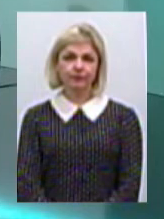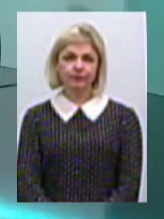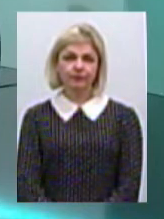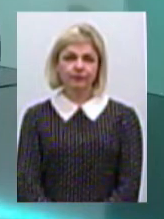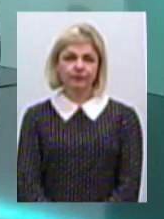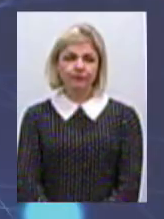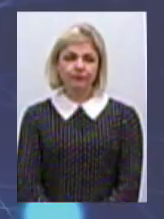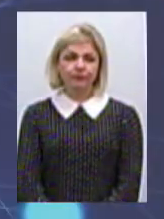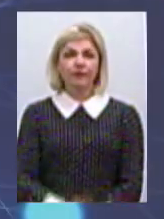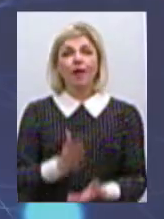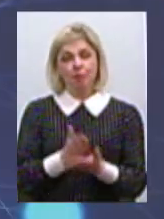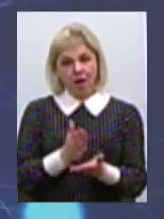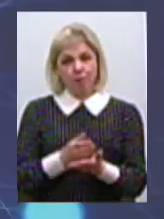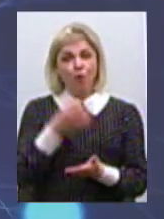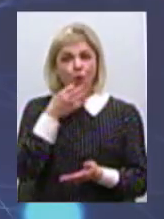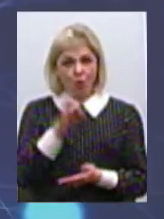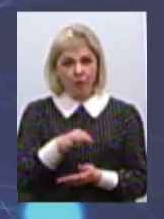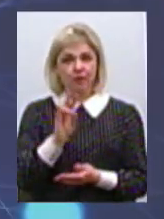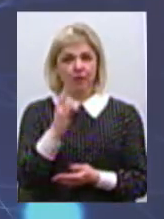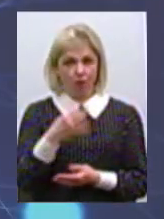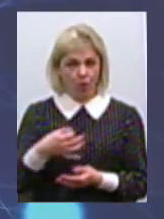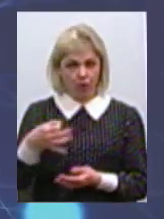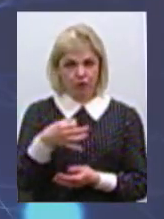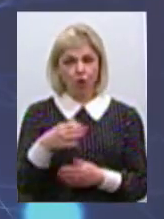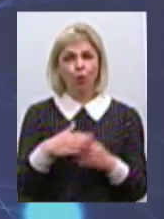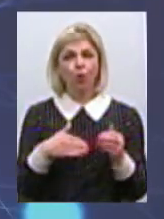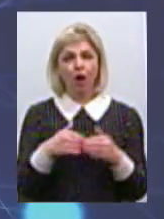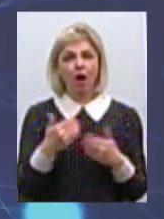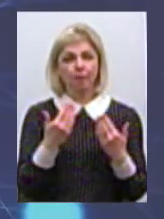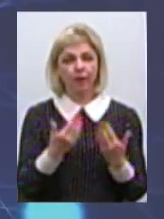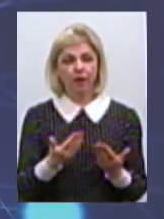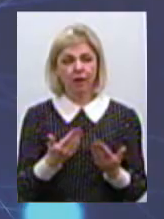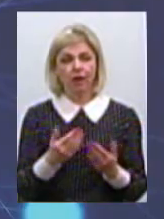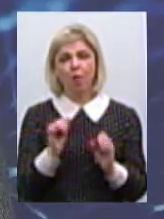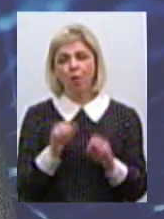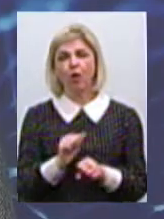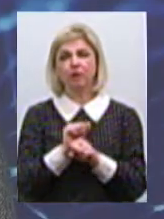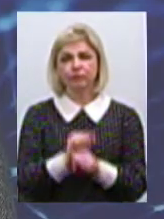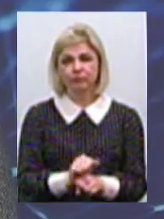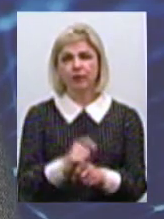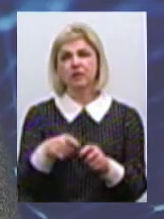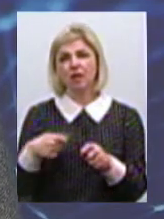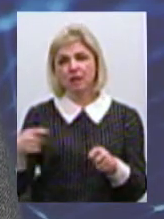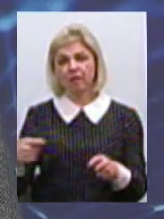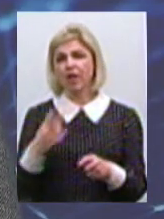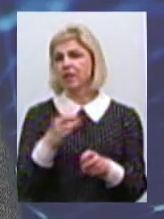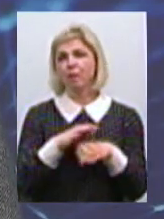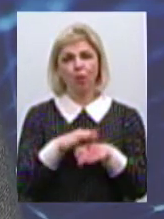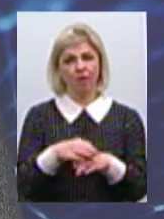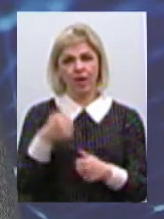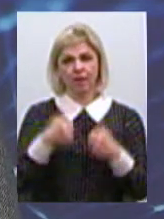І до того ж, ми маємо досвід. Саме на Миколаївщині роками могли гальмуватися і не відбуватися тендери. Так